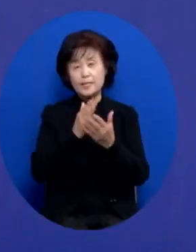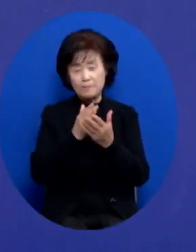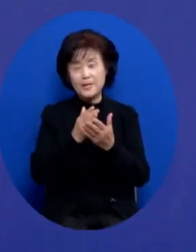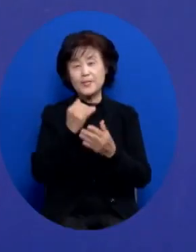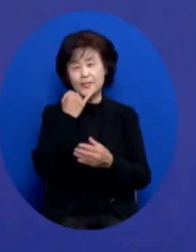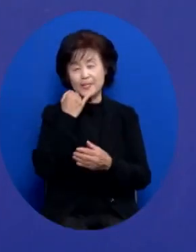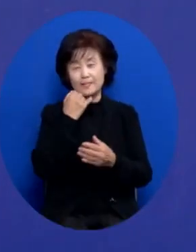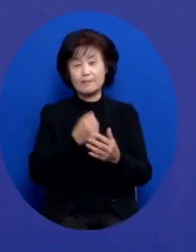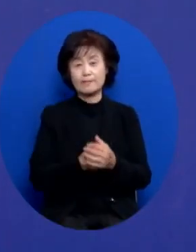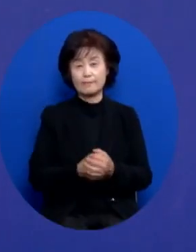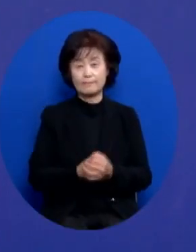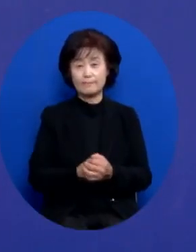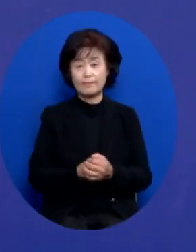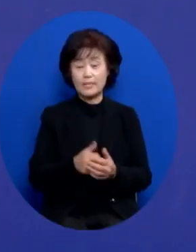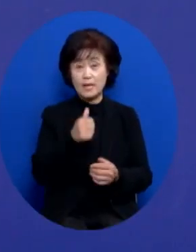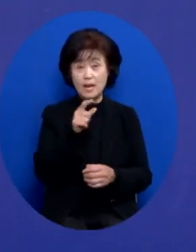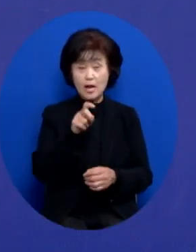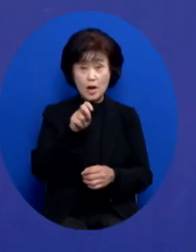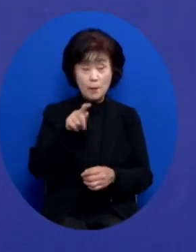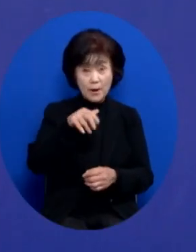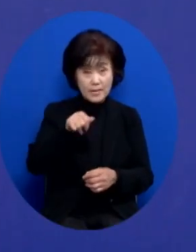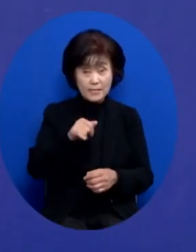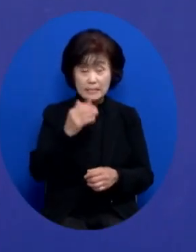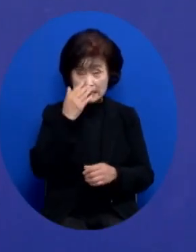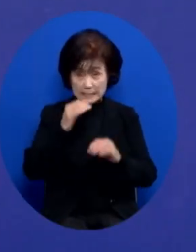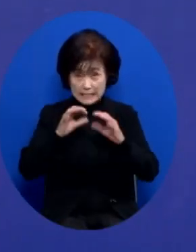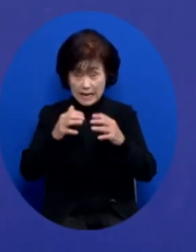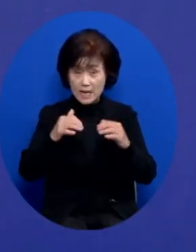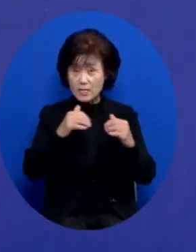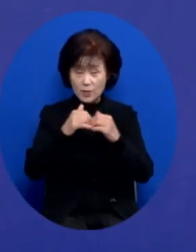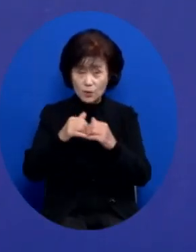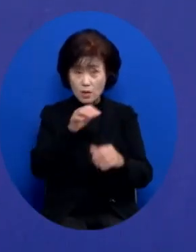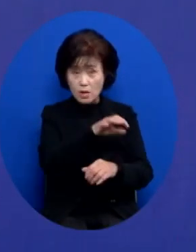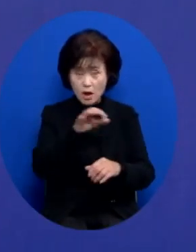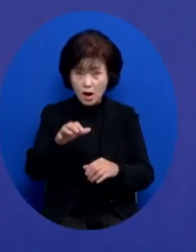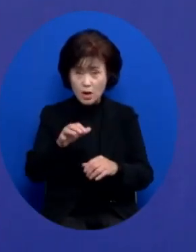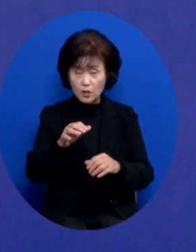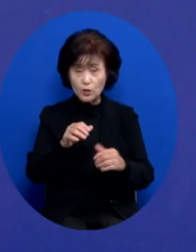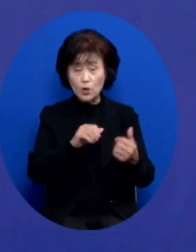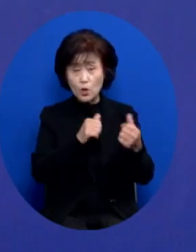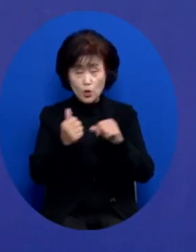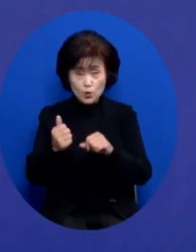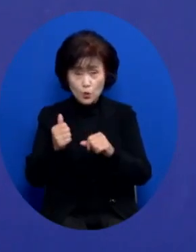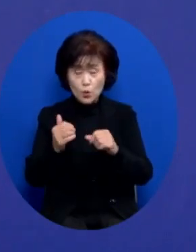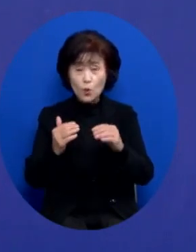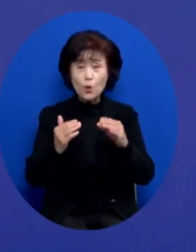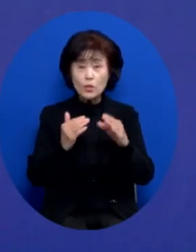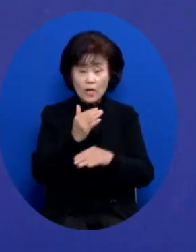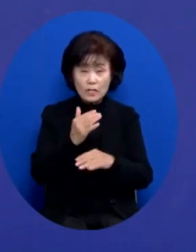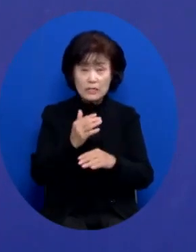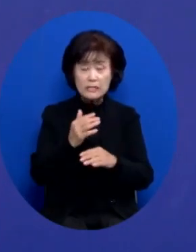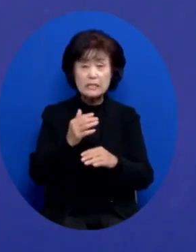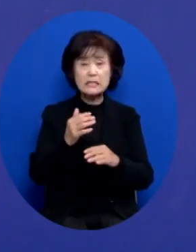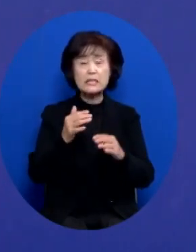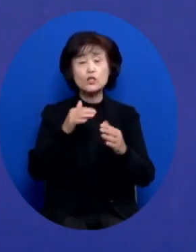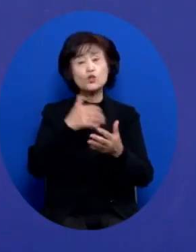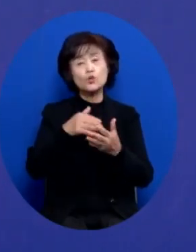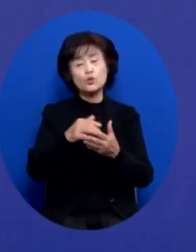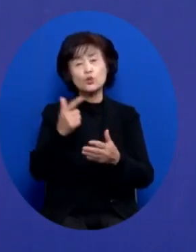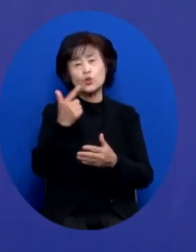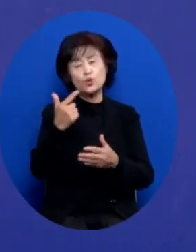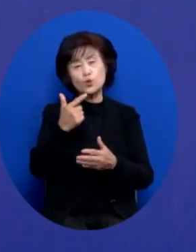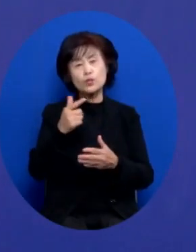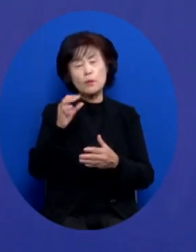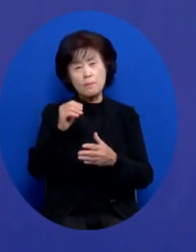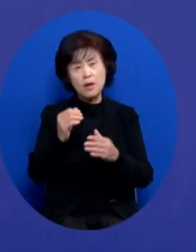상황 들어봤습니다. 하마스 이스라엘 사태로 양측 사상자가 6천 명 이상으로 점점 늘어가고 있습니다. 이스라엘